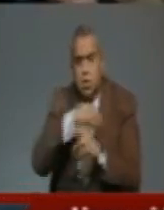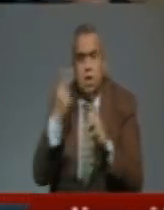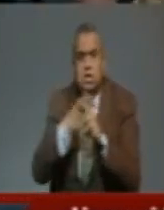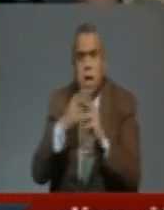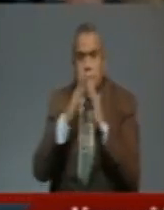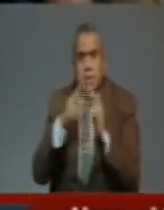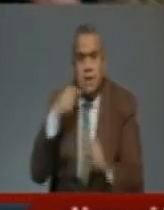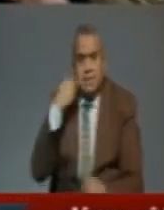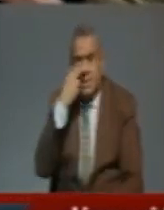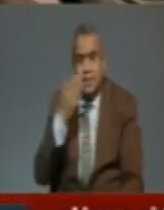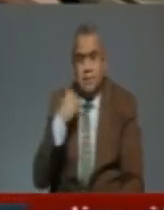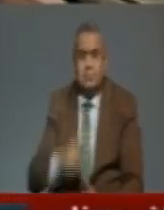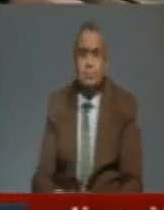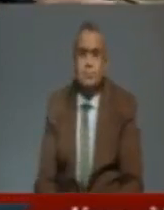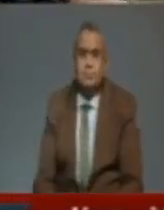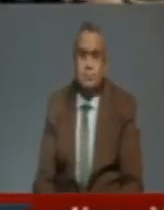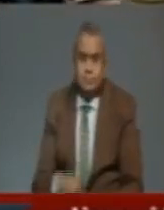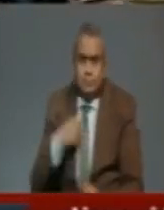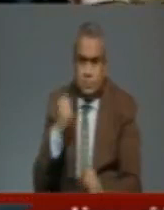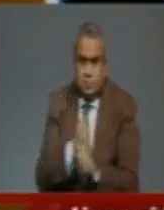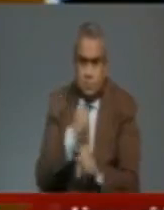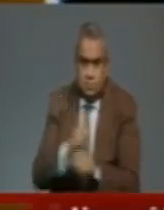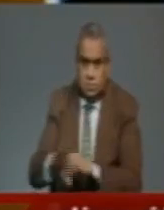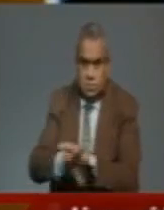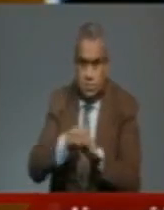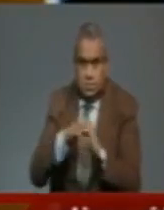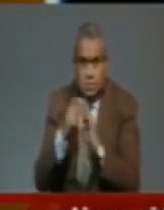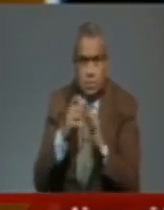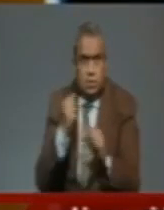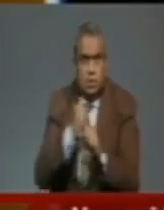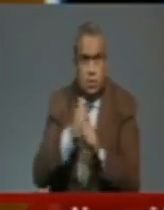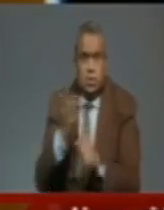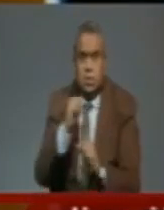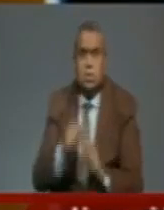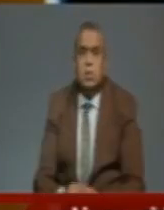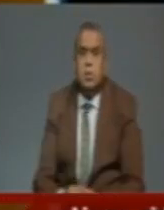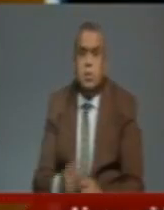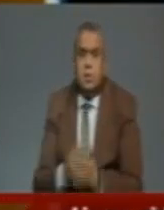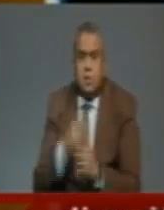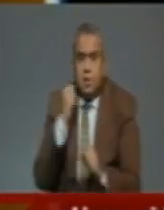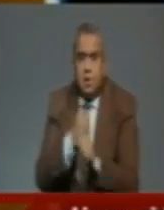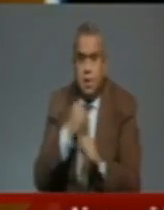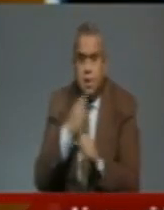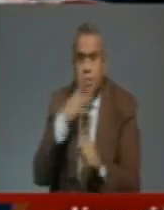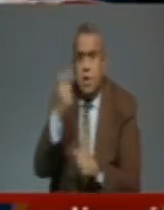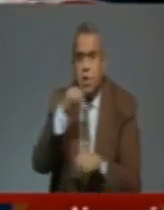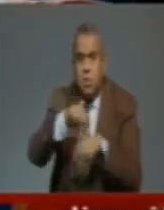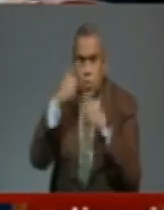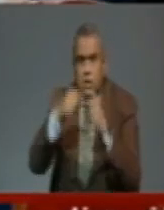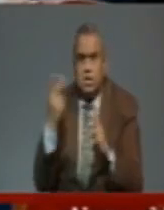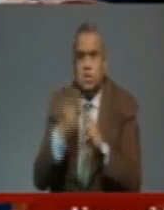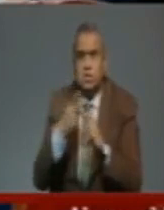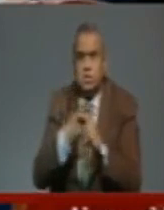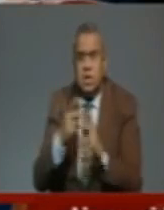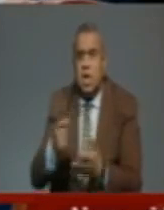كنت فاكر ان انا ممكن اعمل شغل للناس ازاي؟ اخلي الناس تشتغل في الحته دي ازاي؟ اوفر فرص عمل